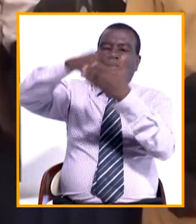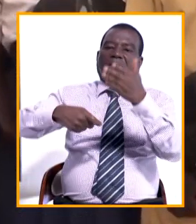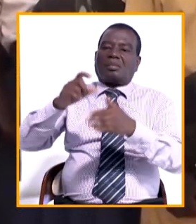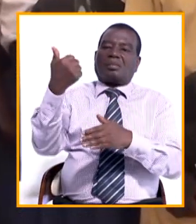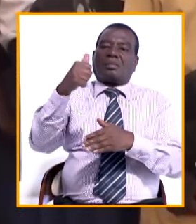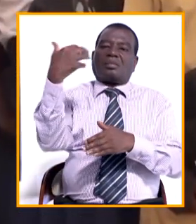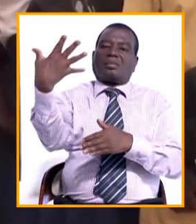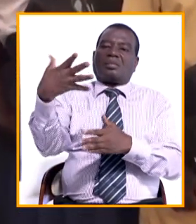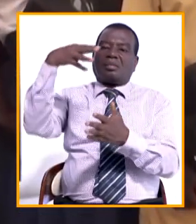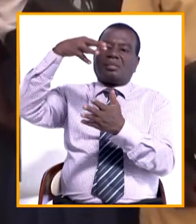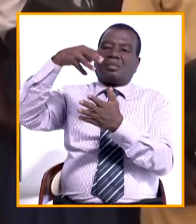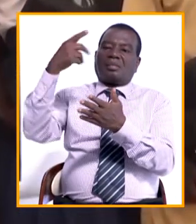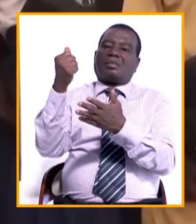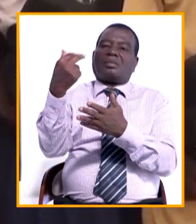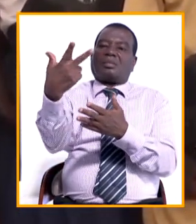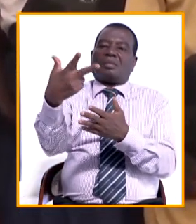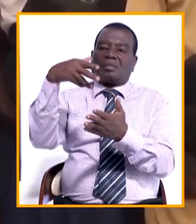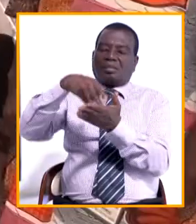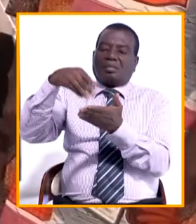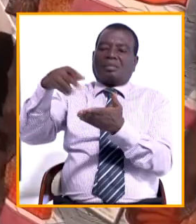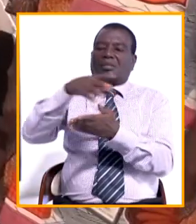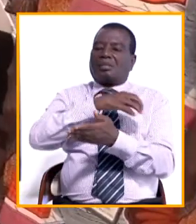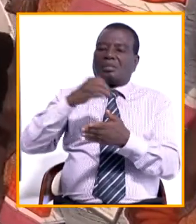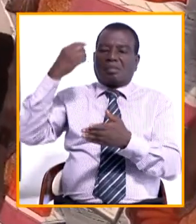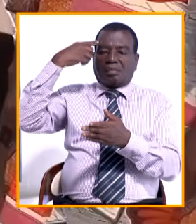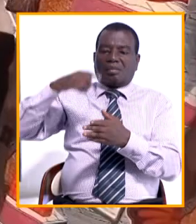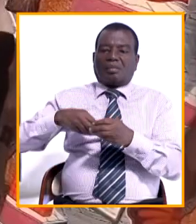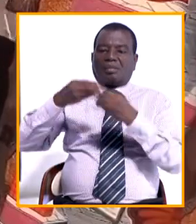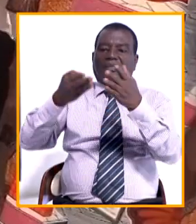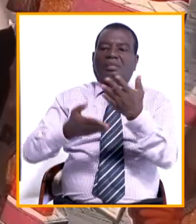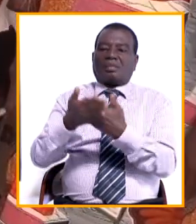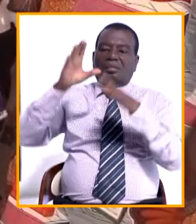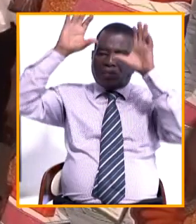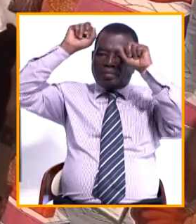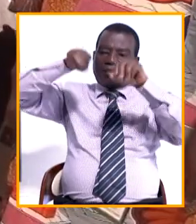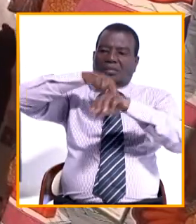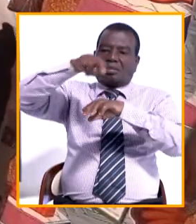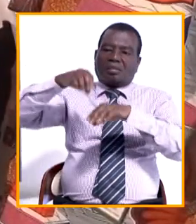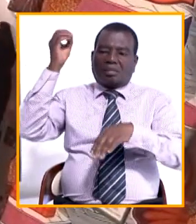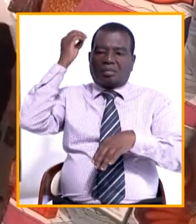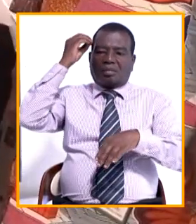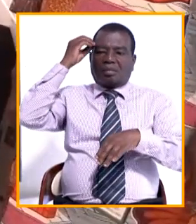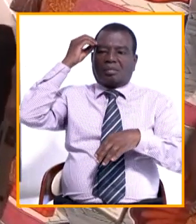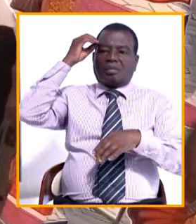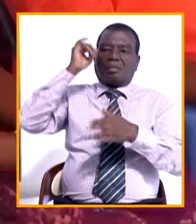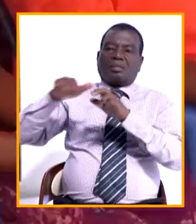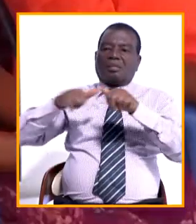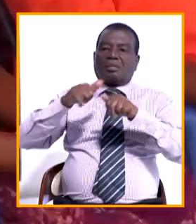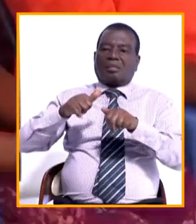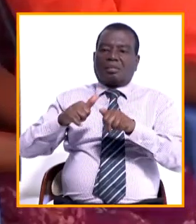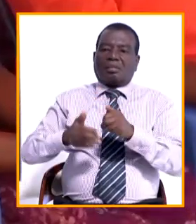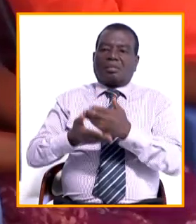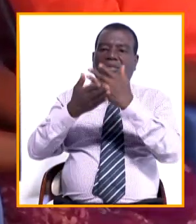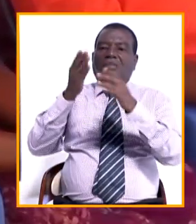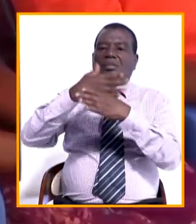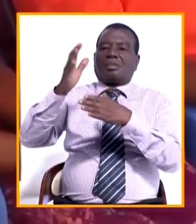CFA qui s'inscrit dans la politique de solidarité prônée par le président de la République Alassane Ouattara. Cette action d'entraide et